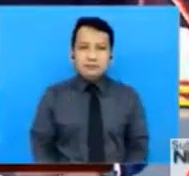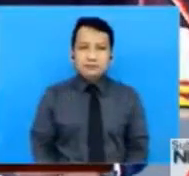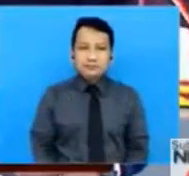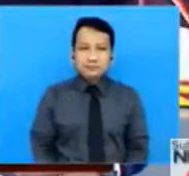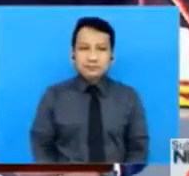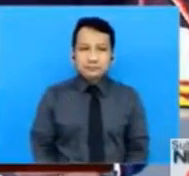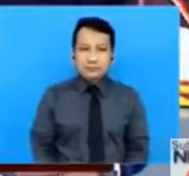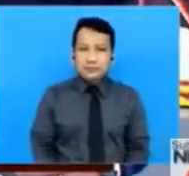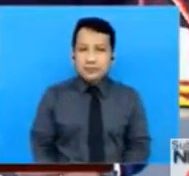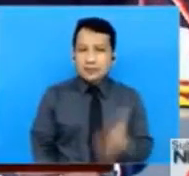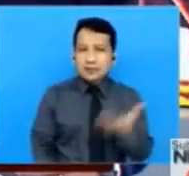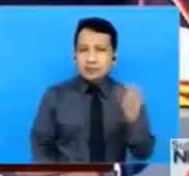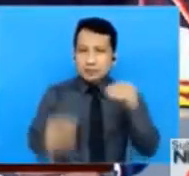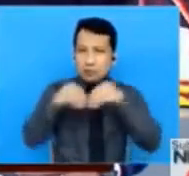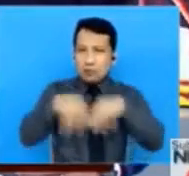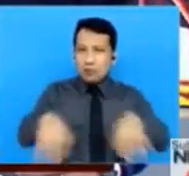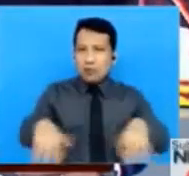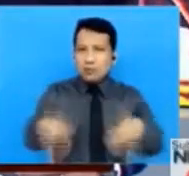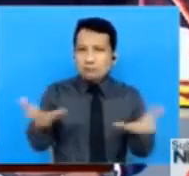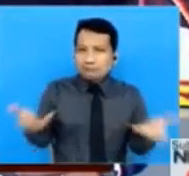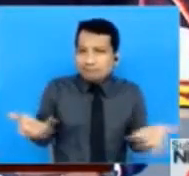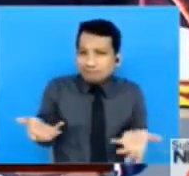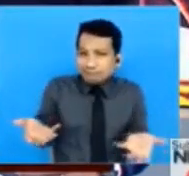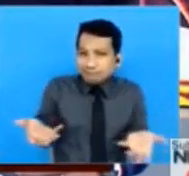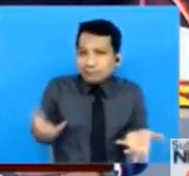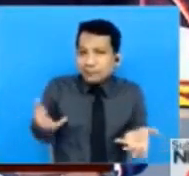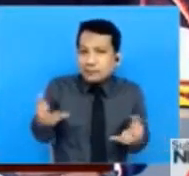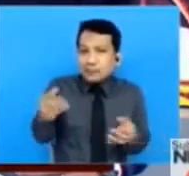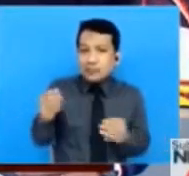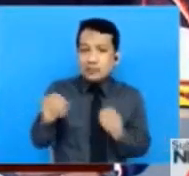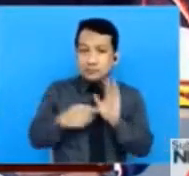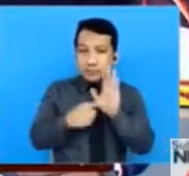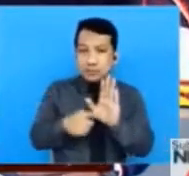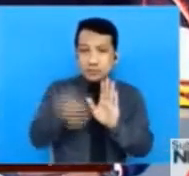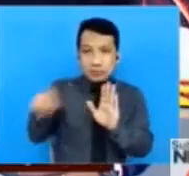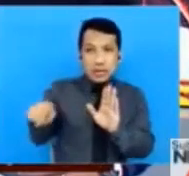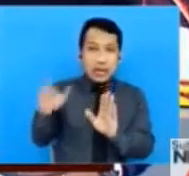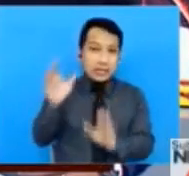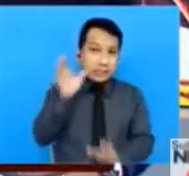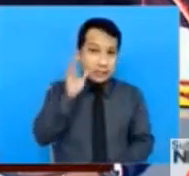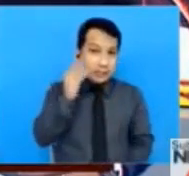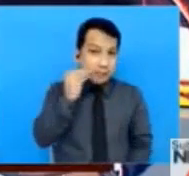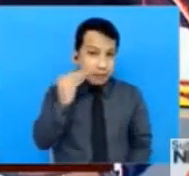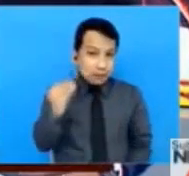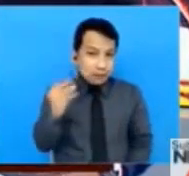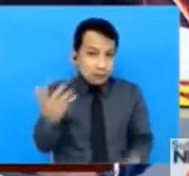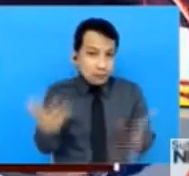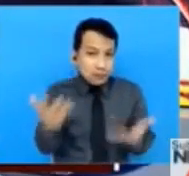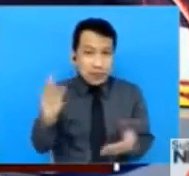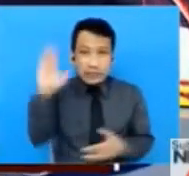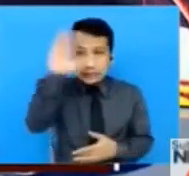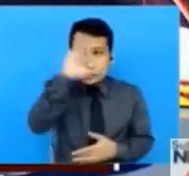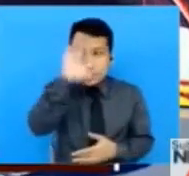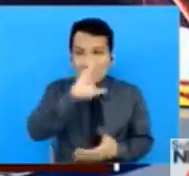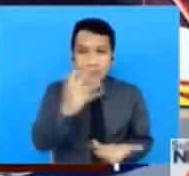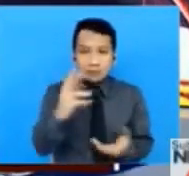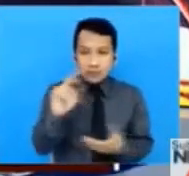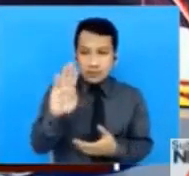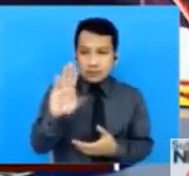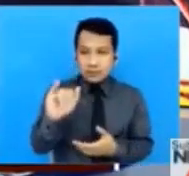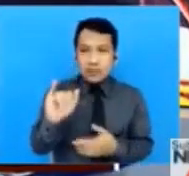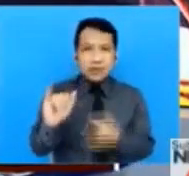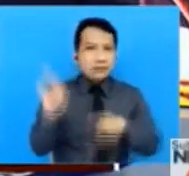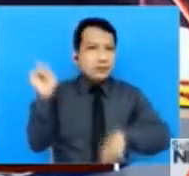Missing in action pa rin ang opisyal ng Farmaline na si Crystal Grace Mago na ngayon ay pinapahanap na sa NBI dahil hindi pa